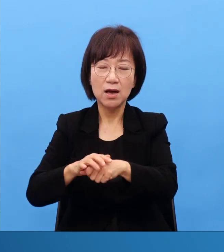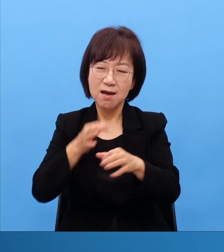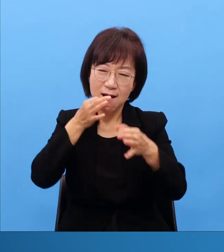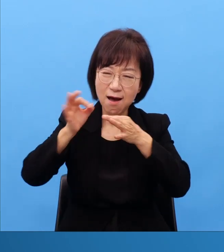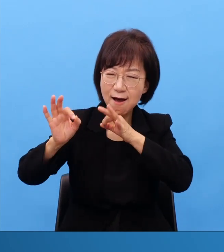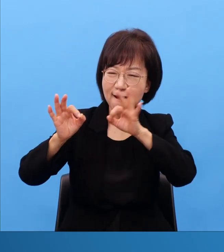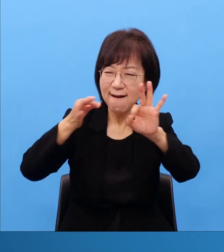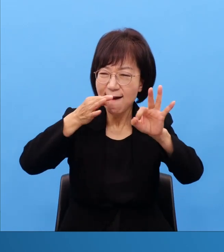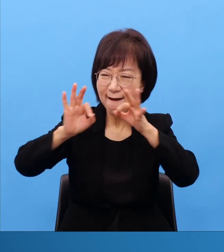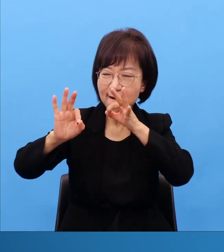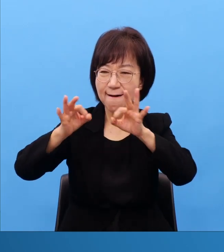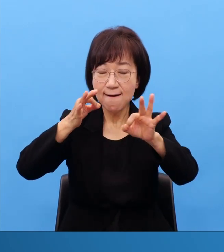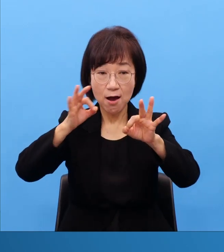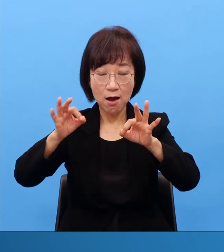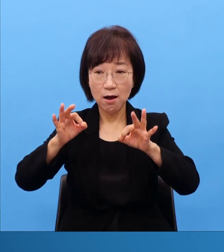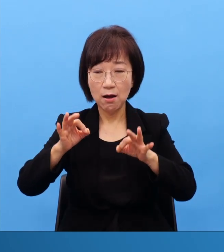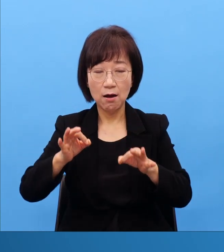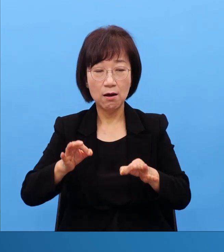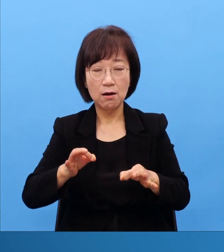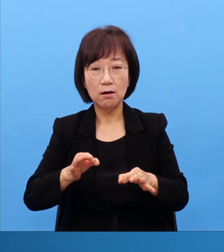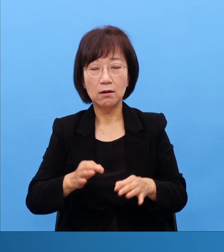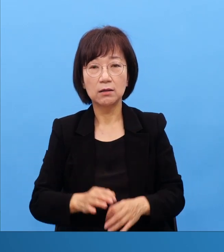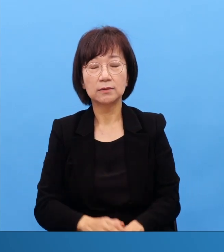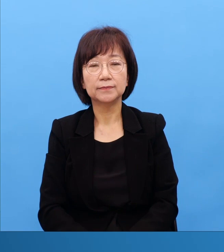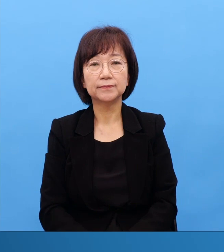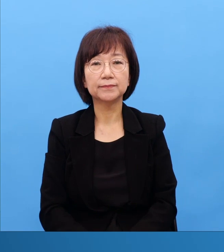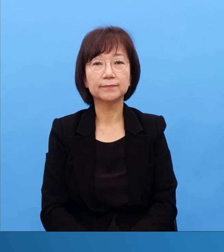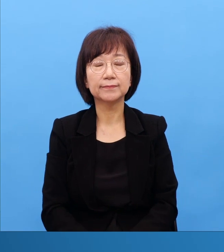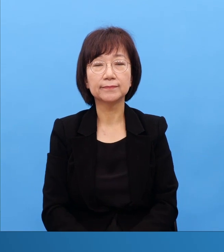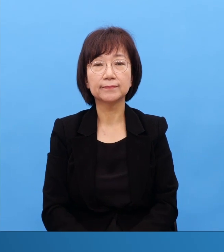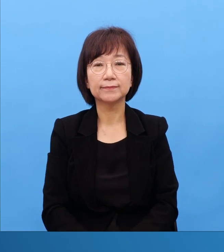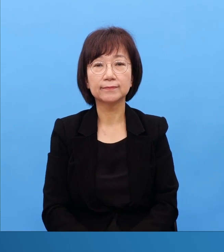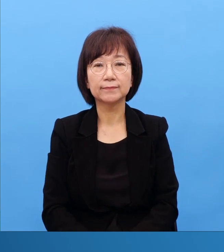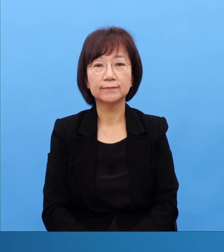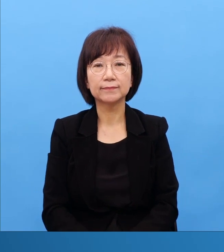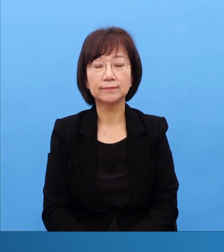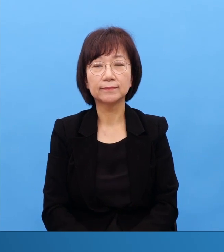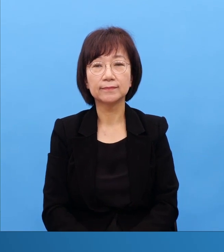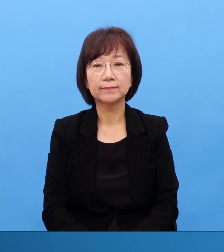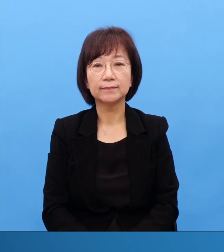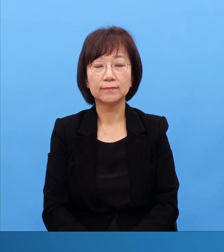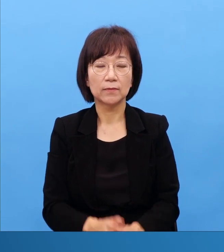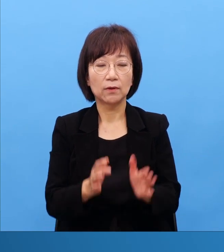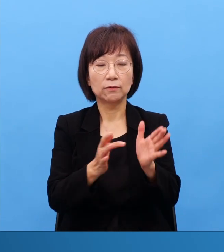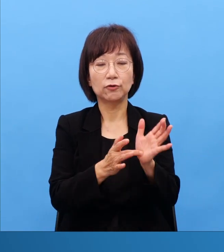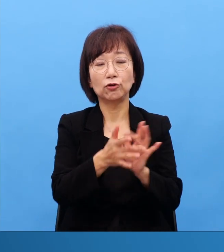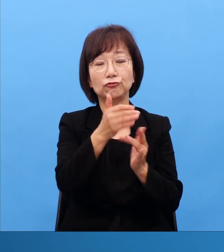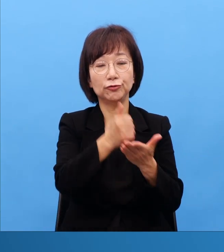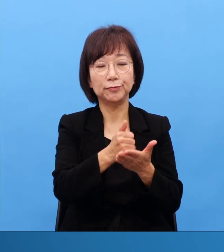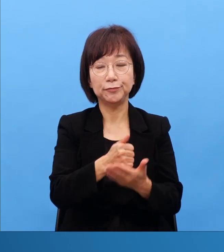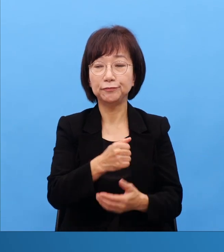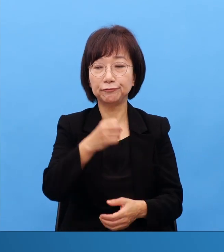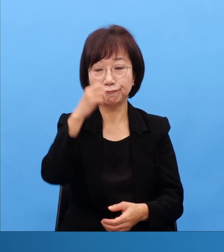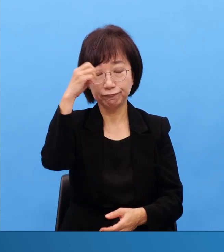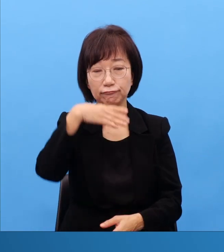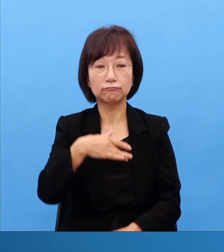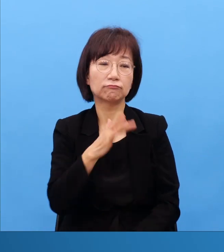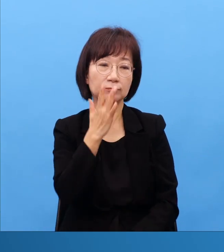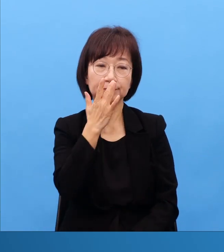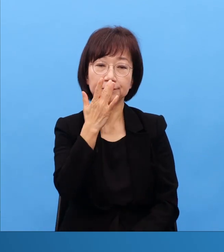바래요. And they were so crazed by this, consumed by this desire. 예수님은 대연하셨습니다. But Jesus was